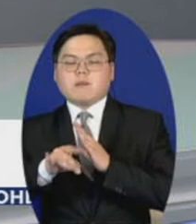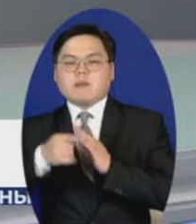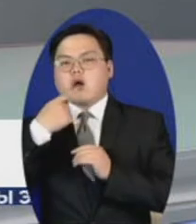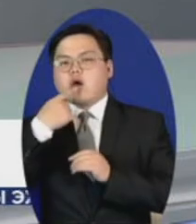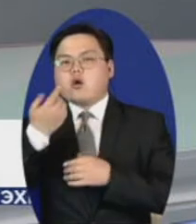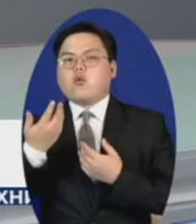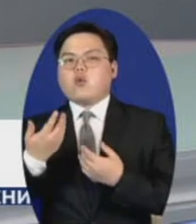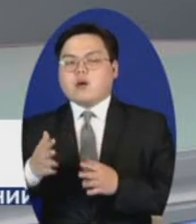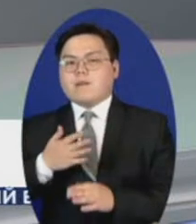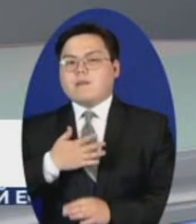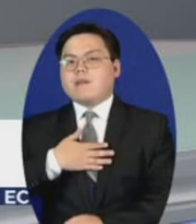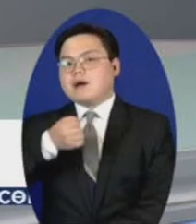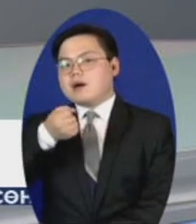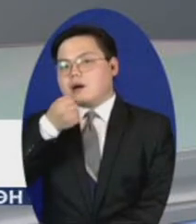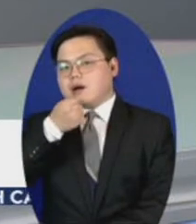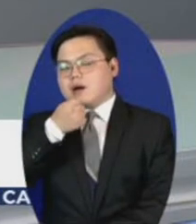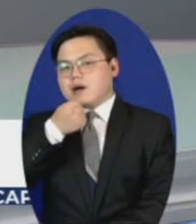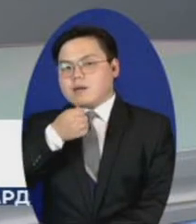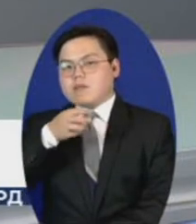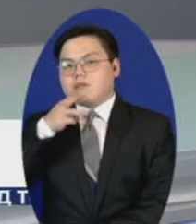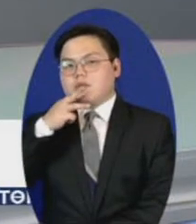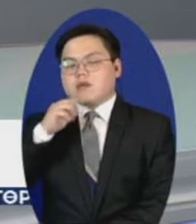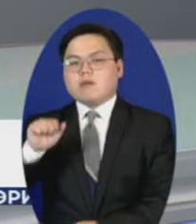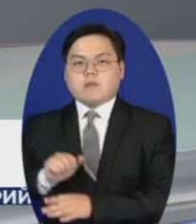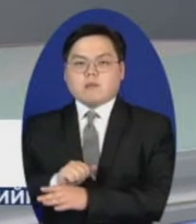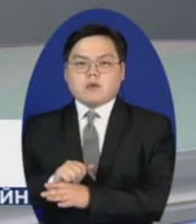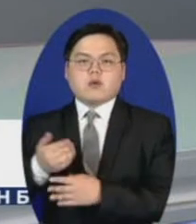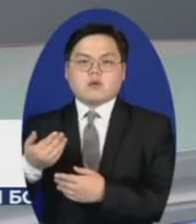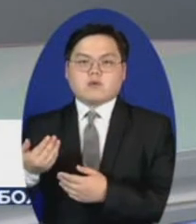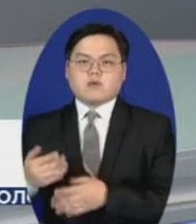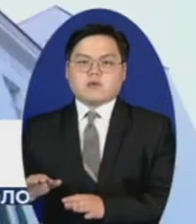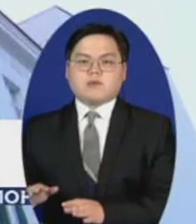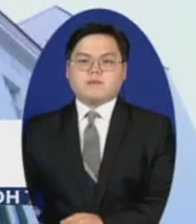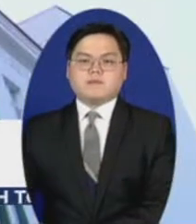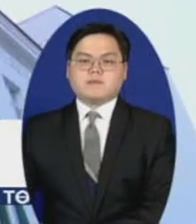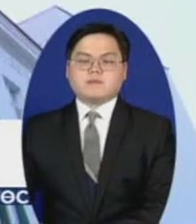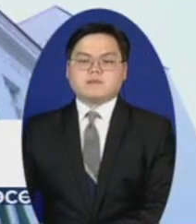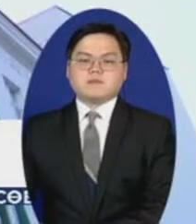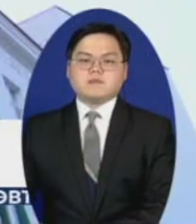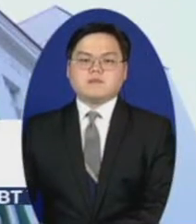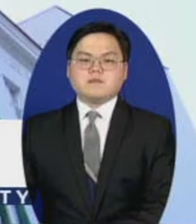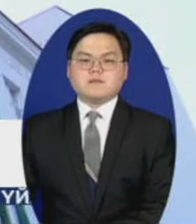манай сурвалжлагч Ган Эрдэнэ Адианаар дараах мэдээллийг ирүүллээ.